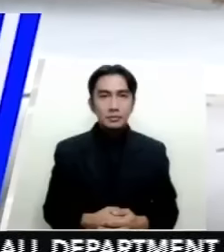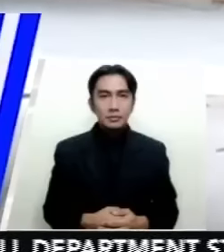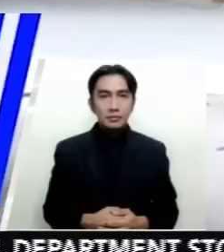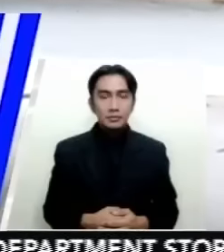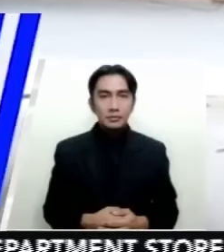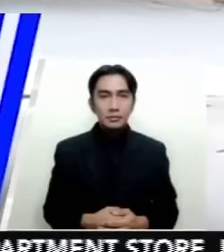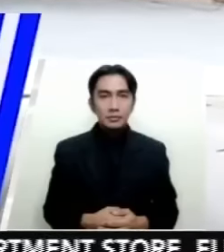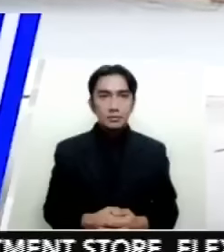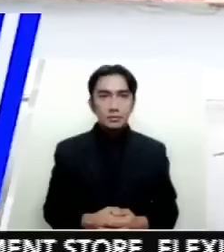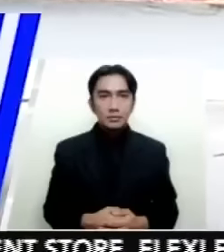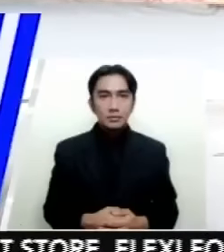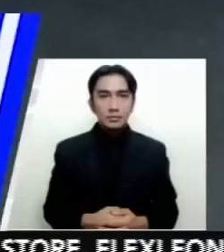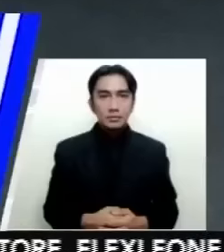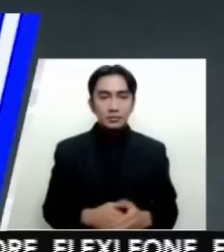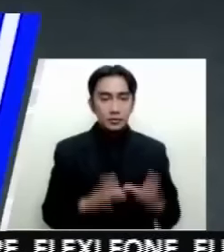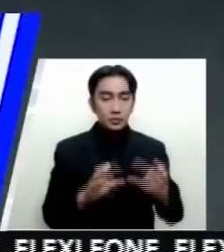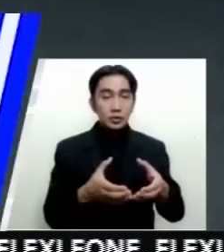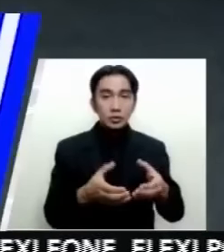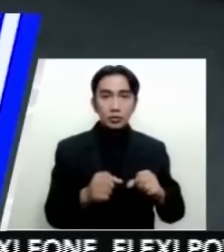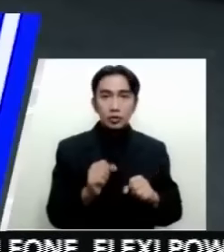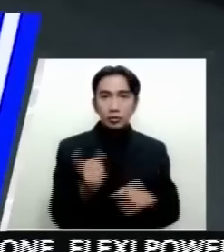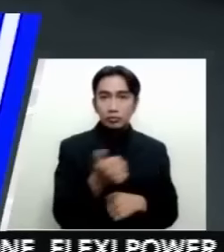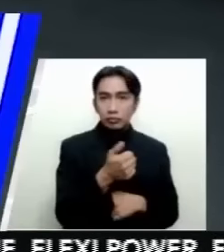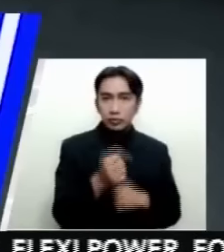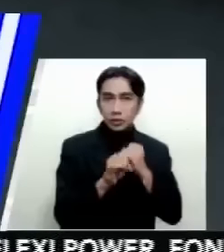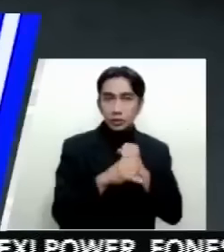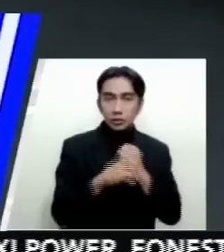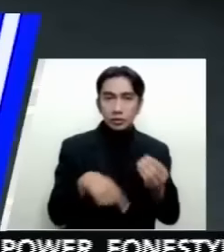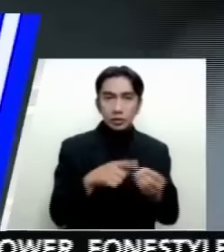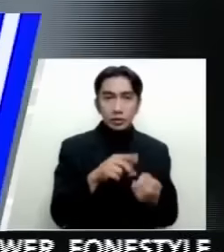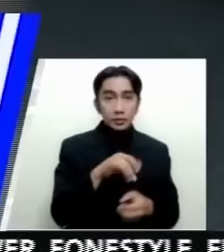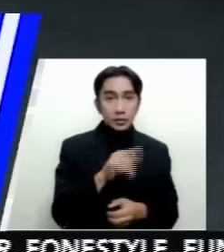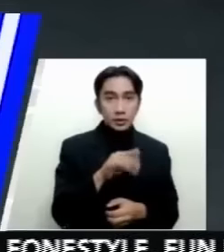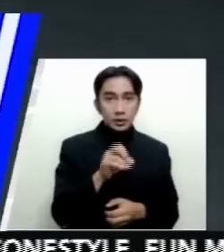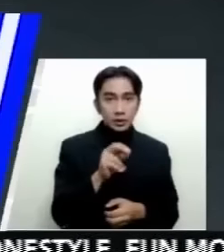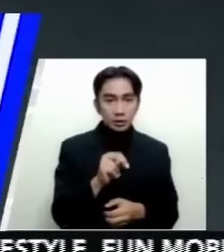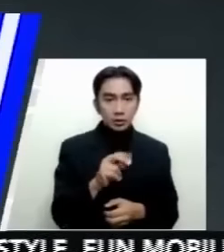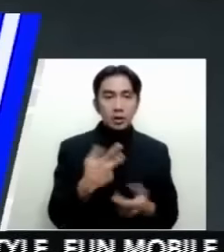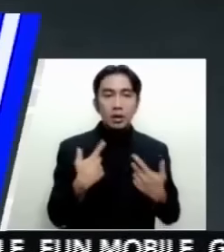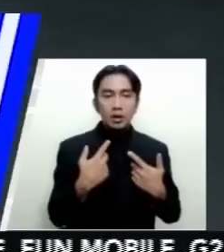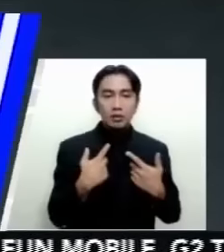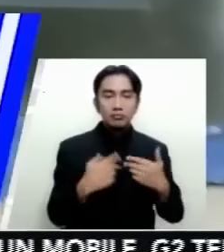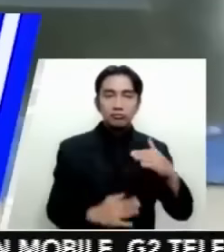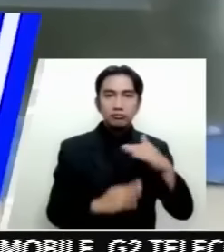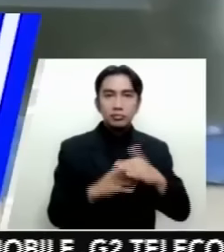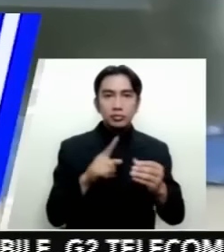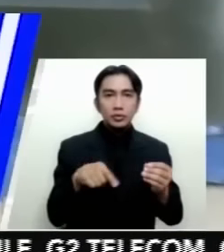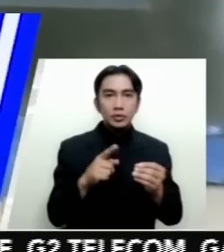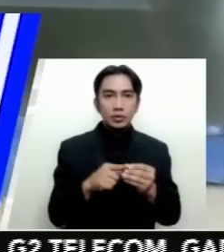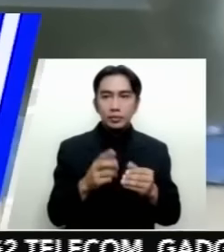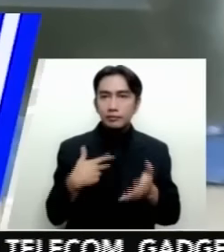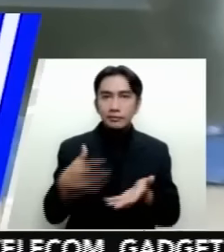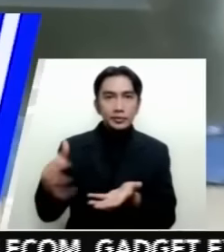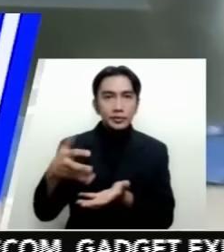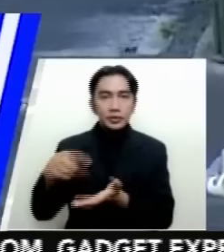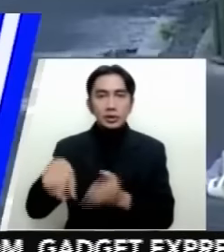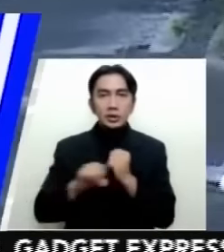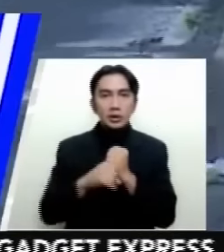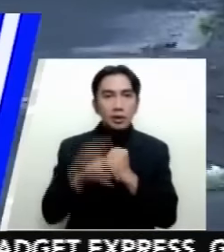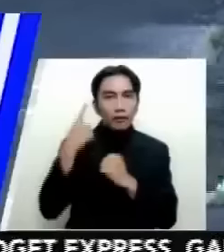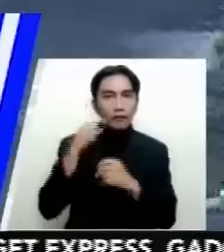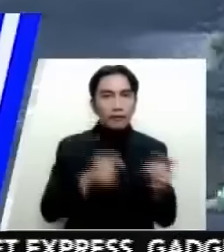Grupong piston nagbabala ng krisis sa transportasyon kaugnay sa December 31 deadline para sa konsolidasyon ng mga jeep. Sa datos ng LTFRB,